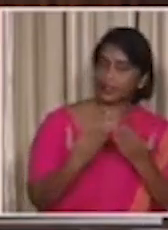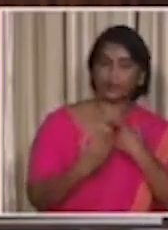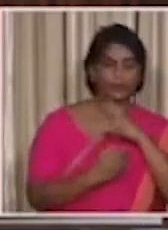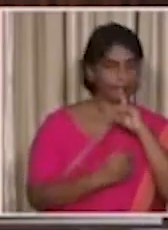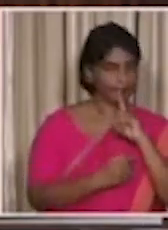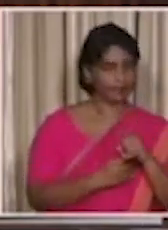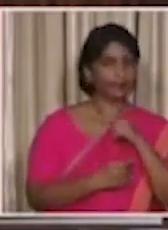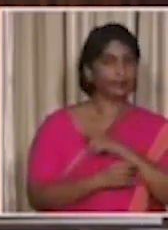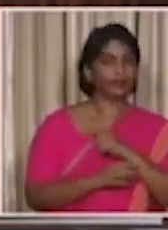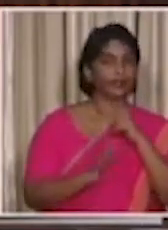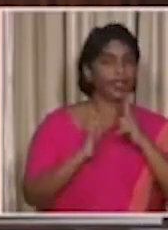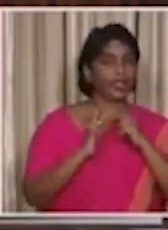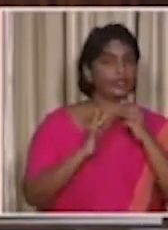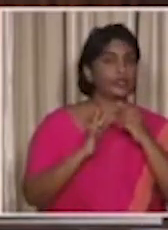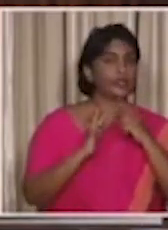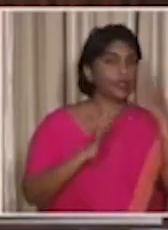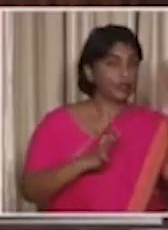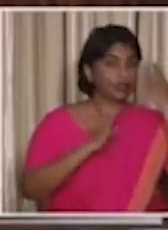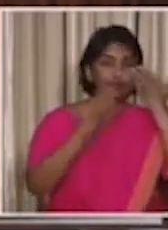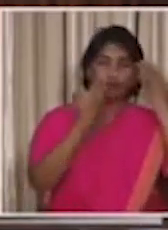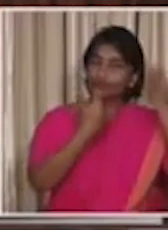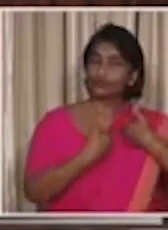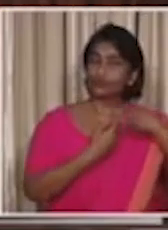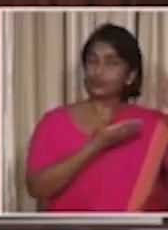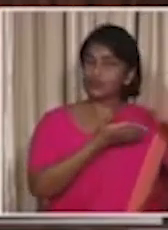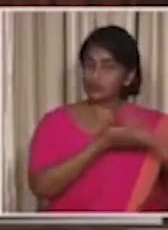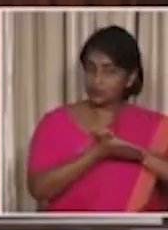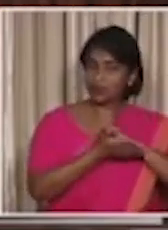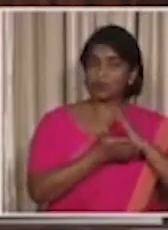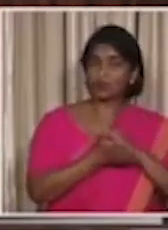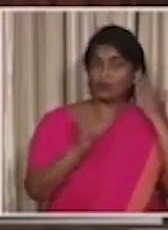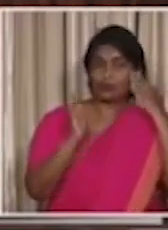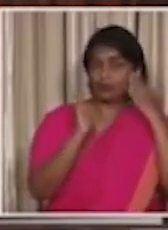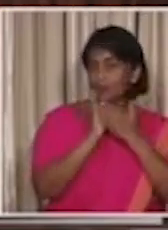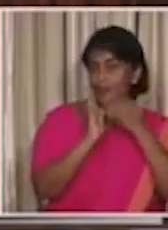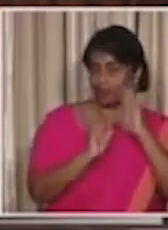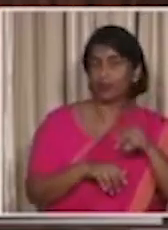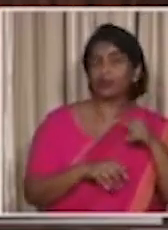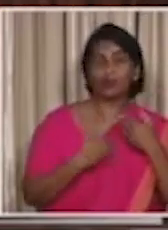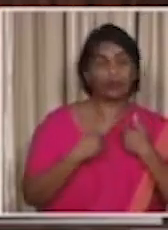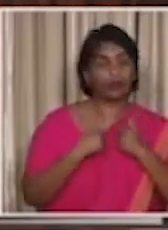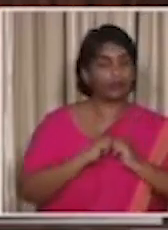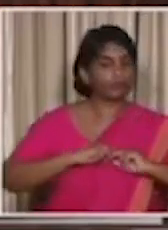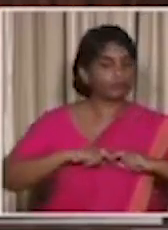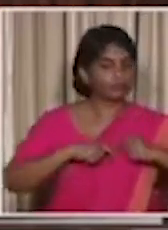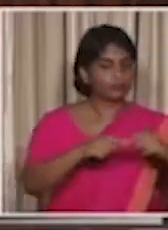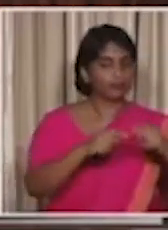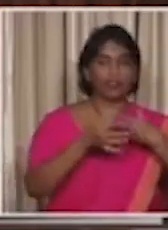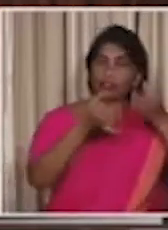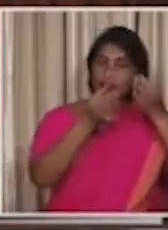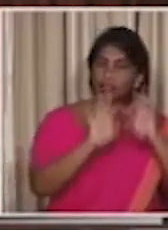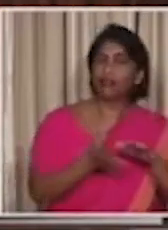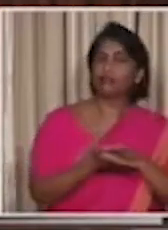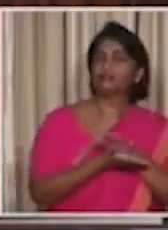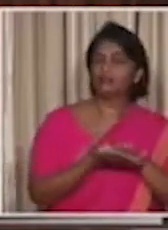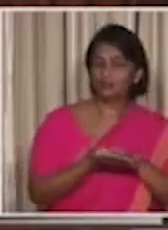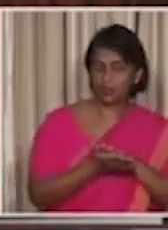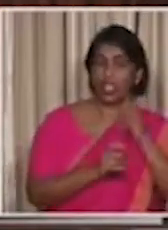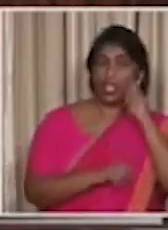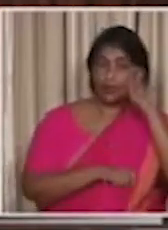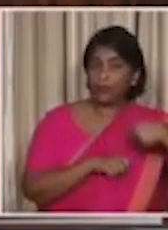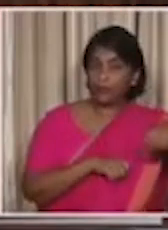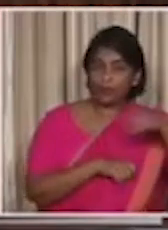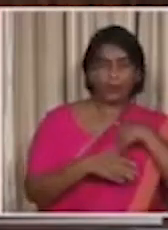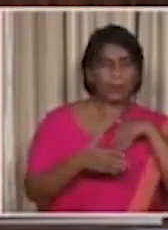කරනවා. ජාත්‍යන්තර අප වෙත දක්වන සහයෝගය පිළිඹවන්නේ අප යන මාර්ගය නිවැරදි බවයි. ජනතාව